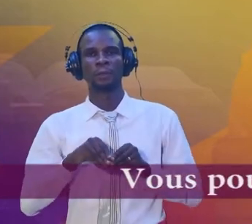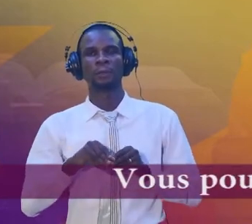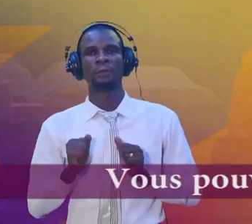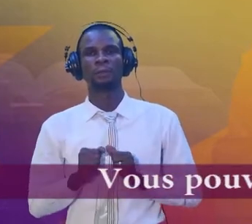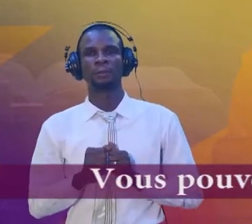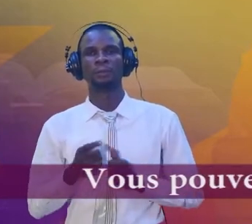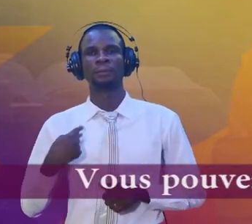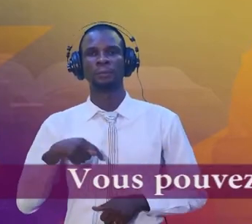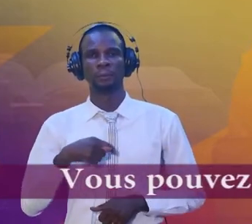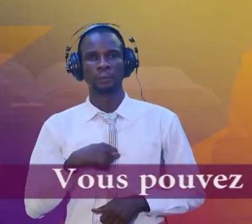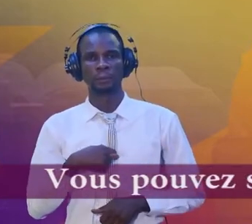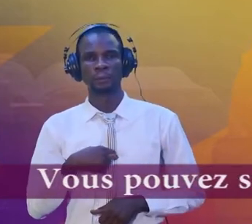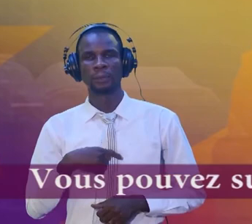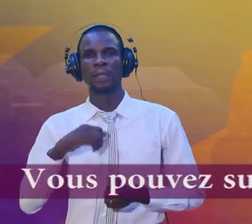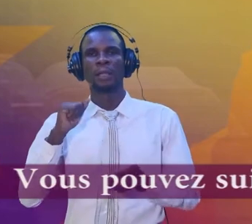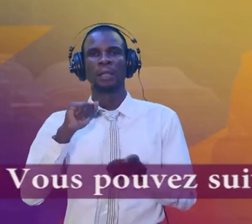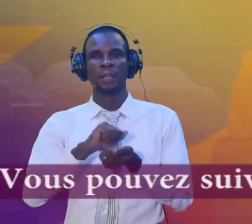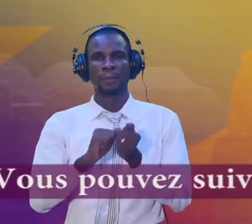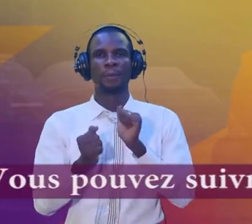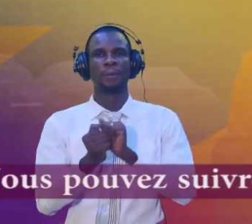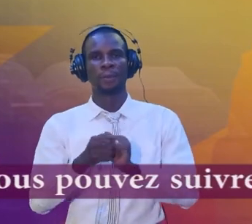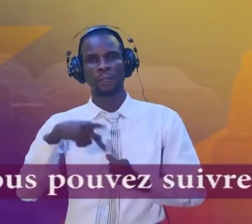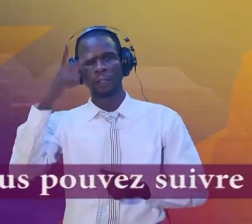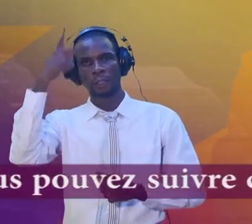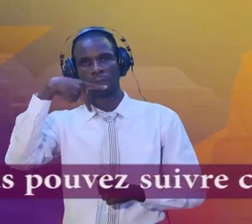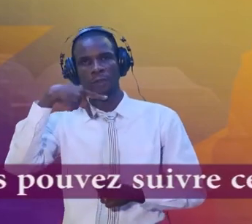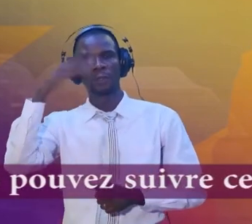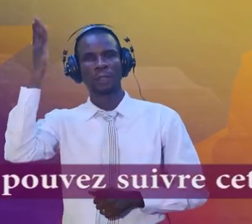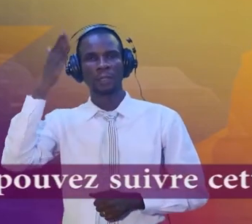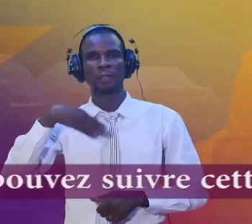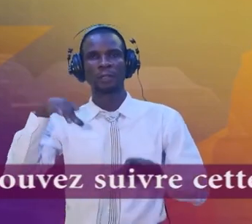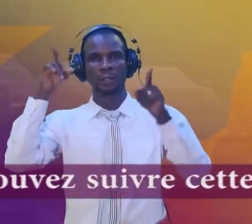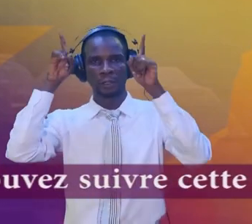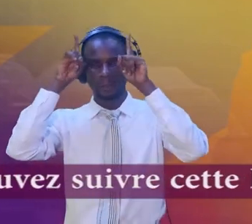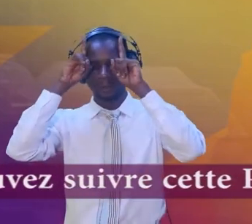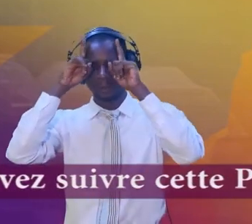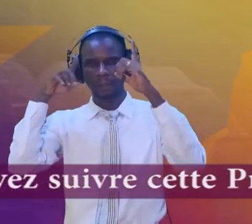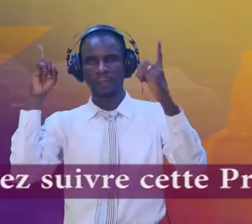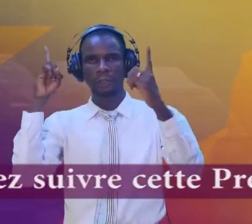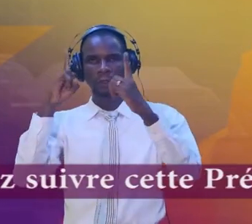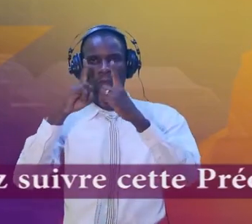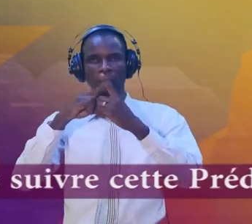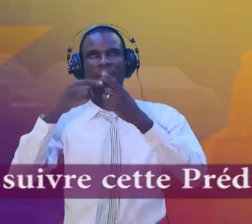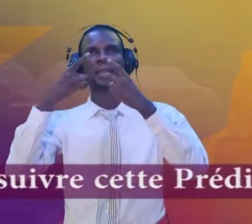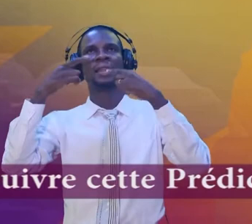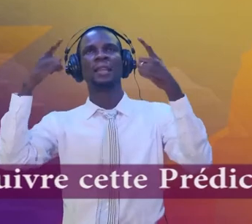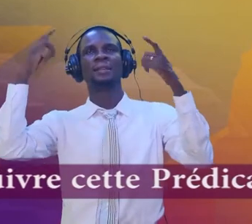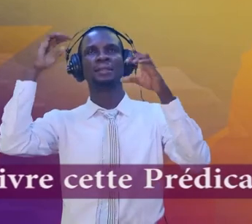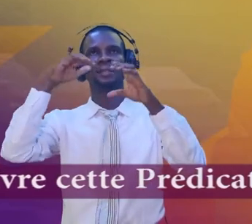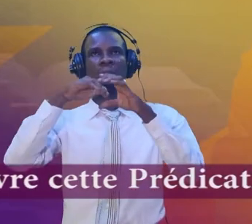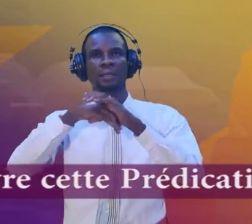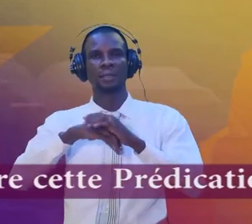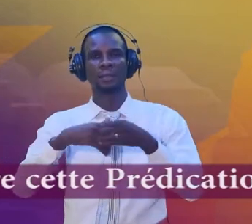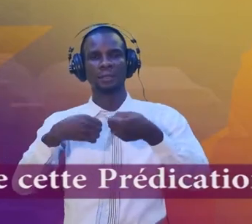tuamini nani? Tumuamini nani? Matukio na mazoezi ya uchawi